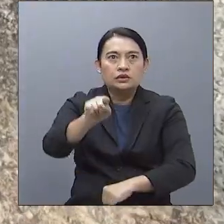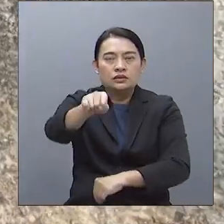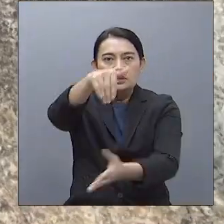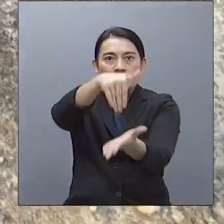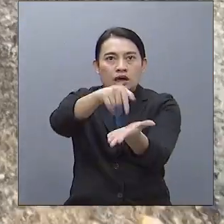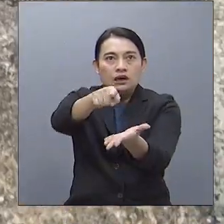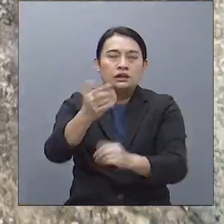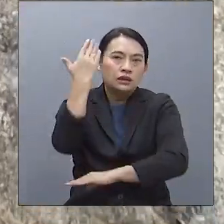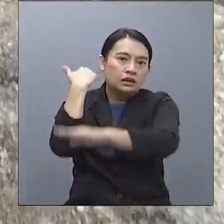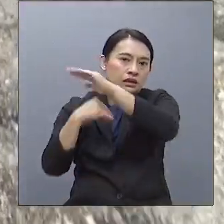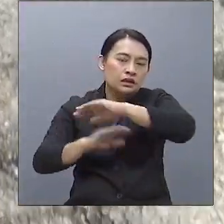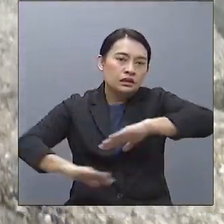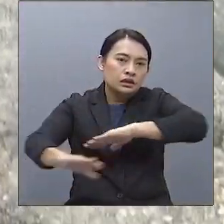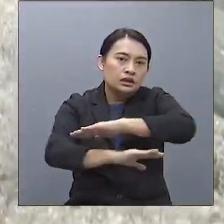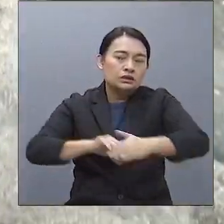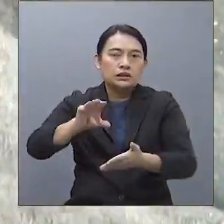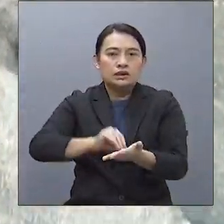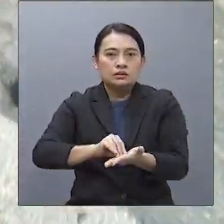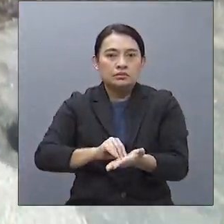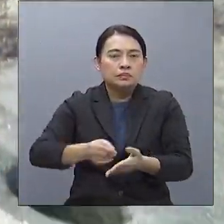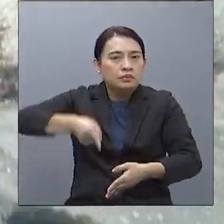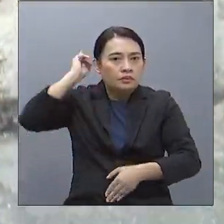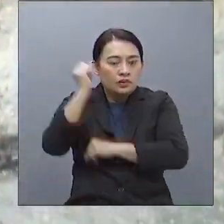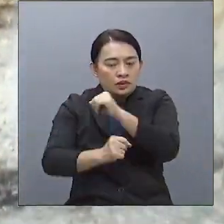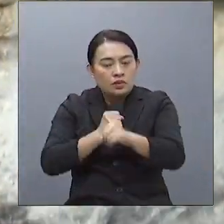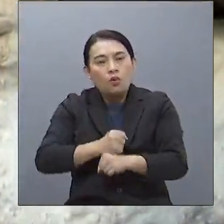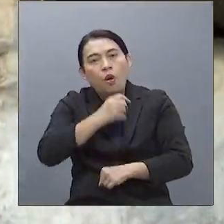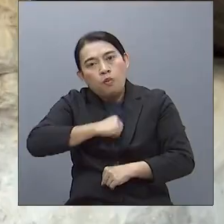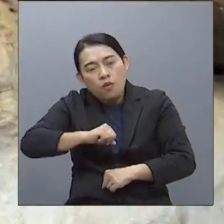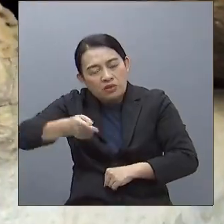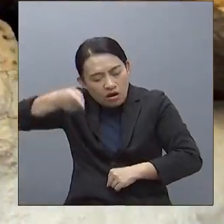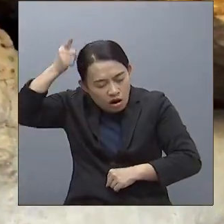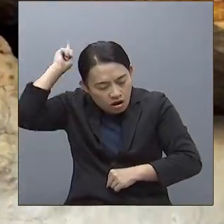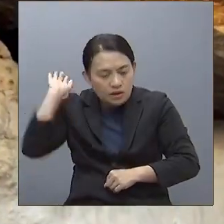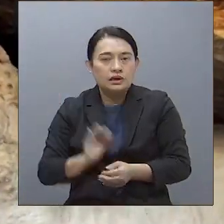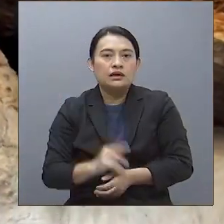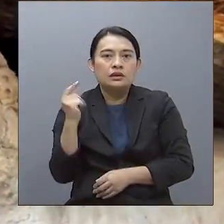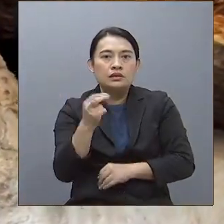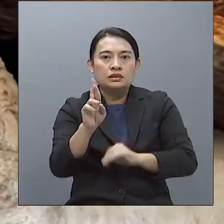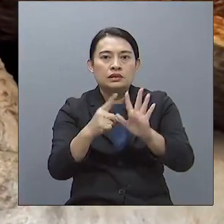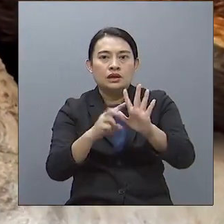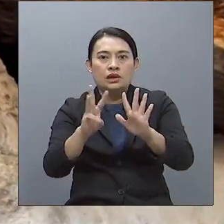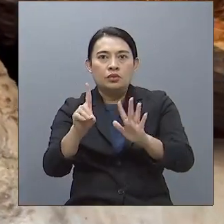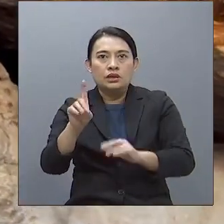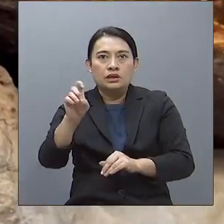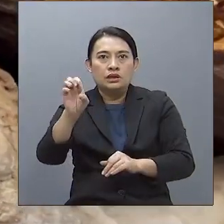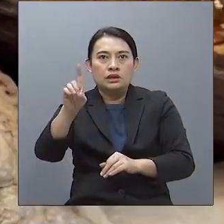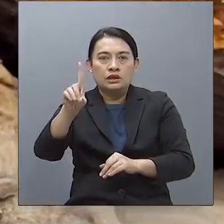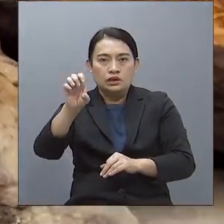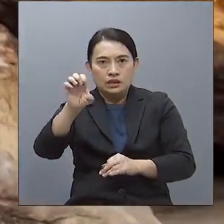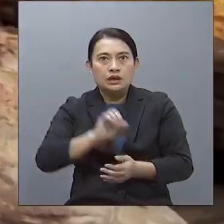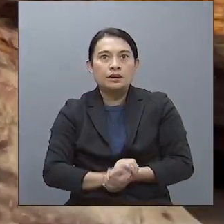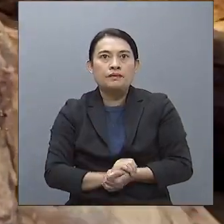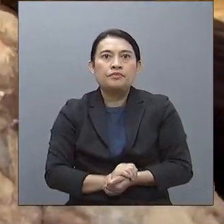ฐานทางโบราณคดีเนี่ยพบว่าน่าจะมีอายุเก่าแก่ตั้งแต่สมัยทราลวดีครับส่วนต่อมาครับถ้ำพระครับถ้ำพระเนี่ยจะเป็นเพิงหิน